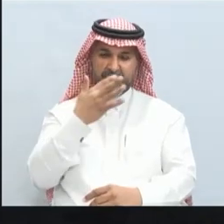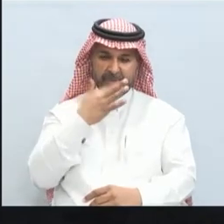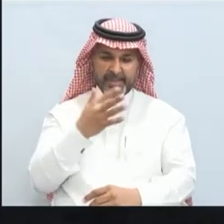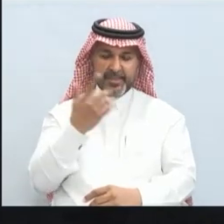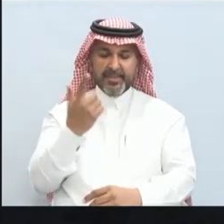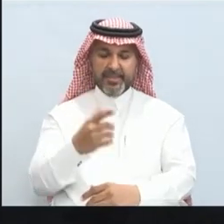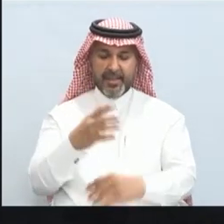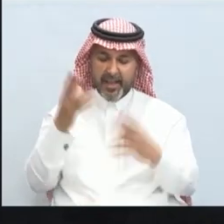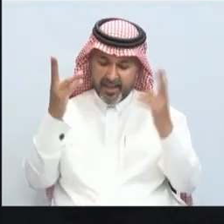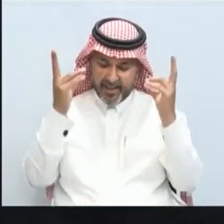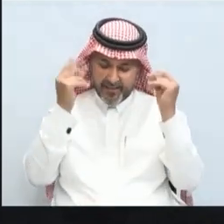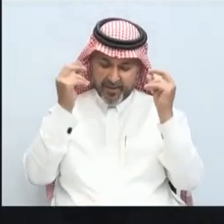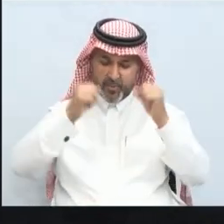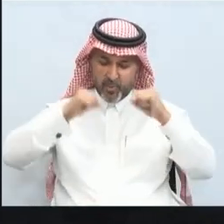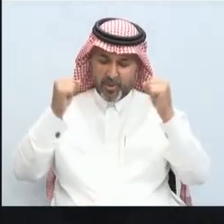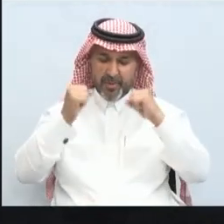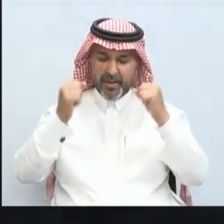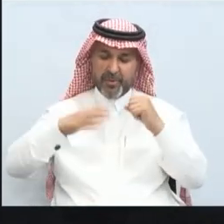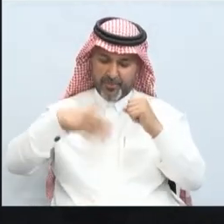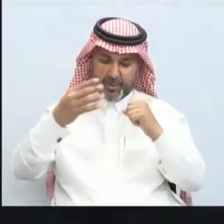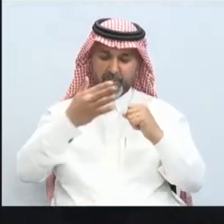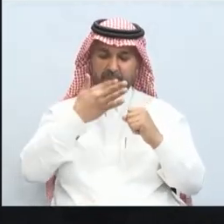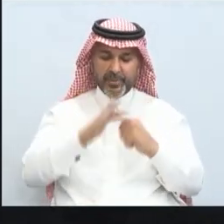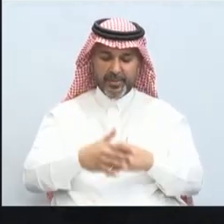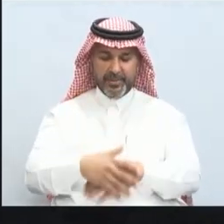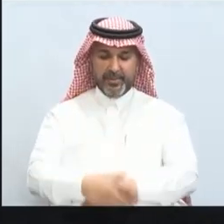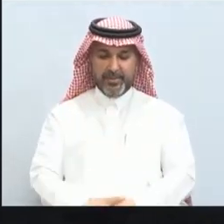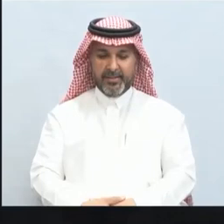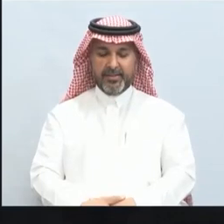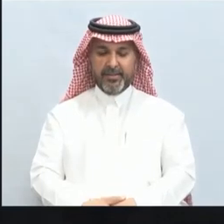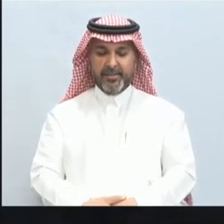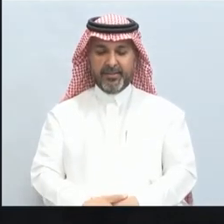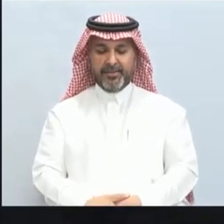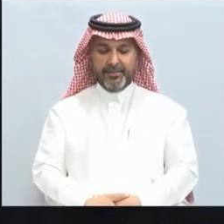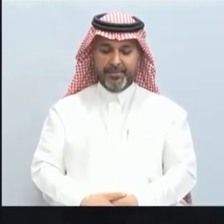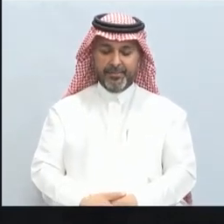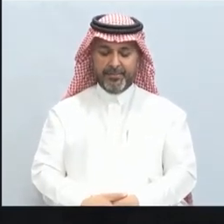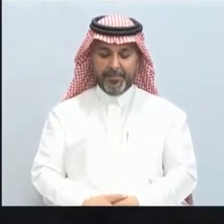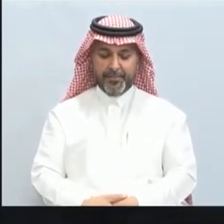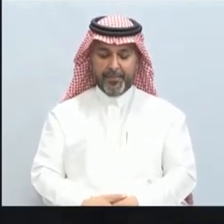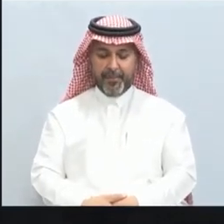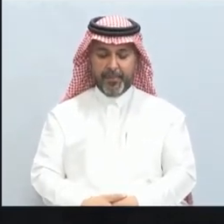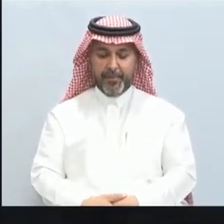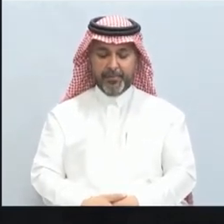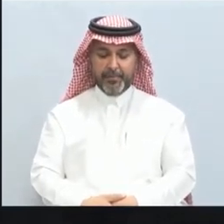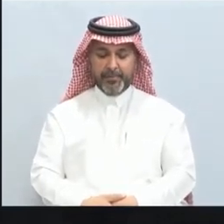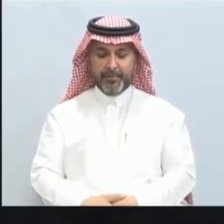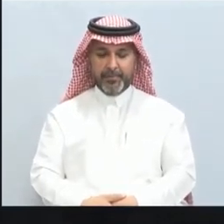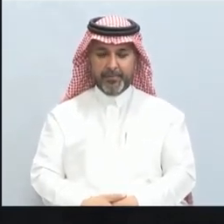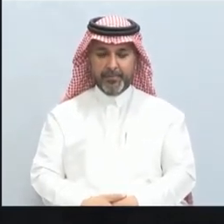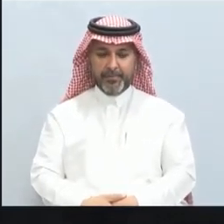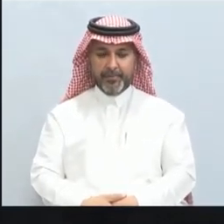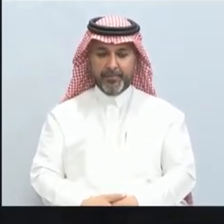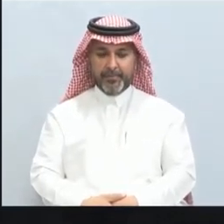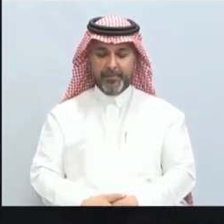بالنسبه لنا وعرفنا نفرق بين التباديل الدائري مع النقطه المرجعيه وبدون النقطه المرجعيه اذا ما عندي نقطه مرجعيه راح